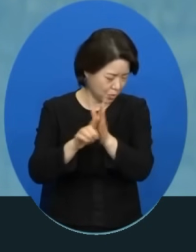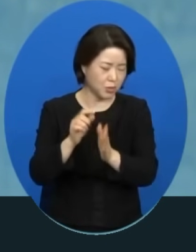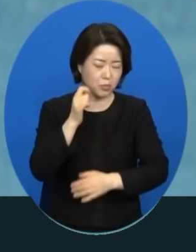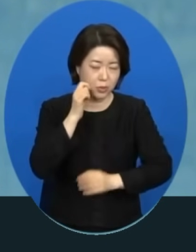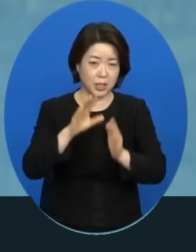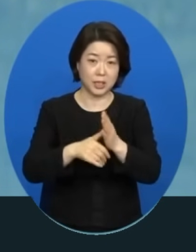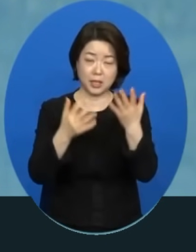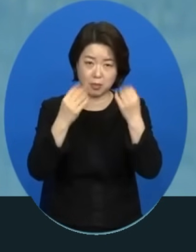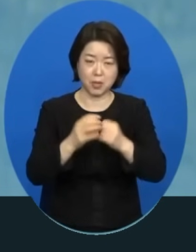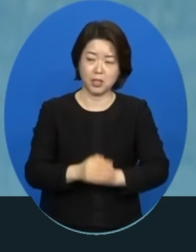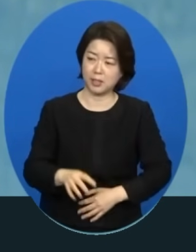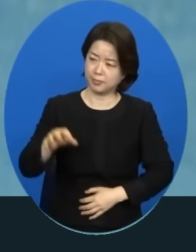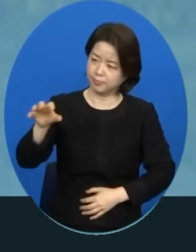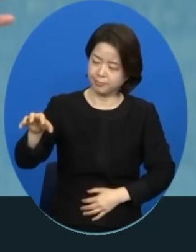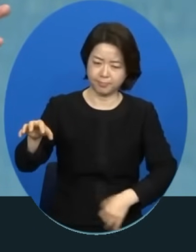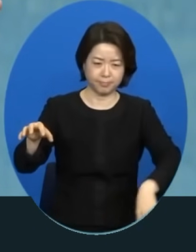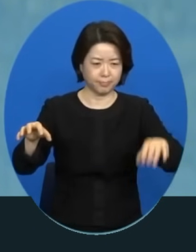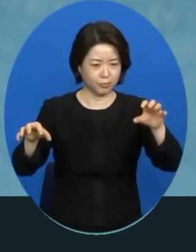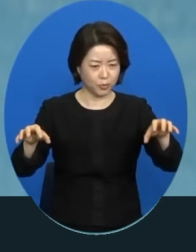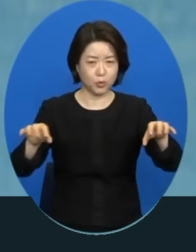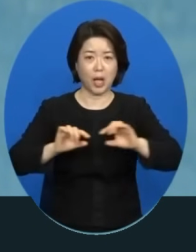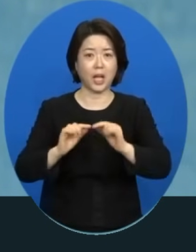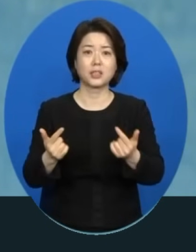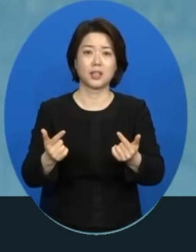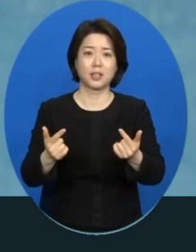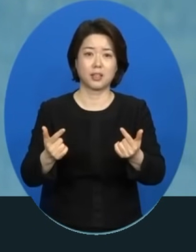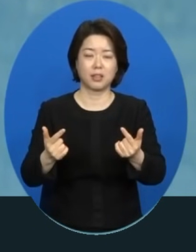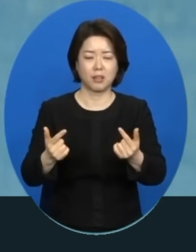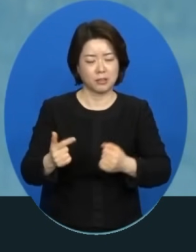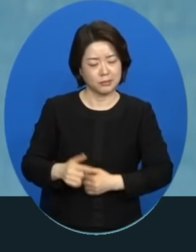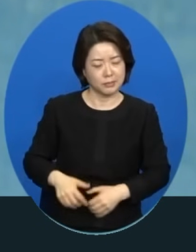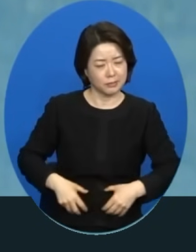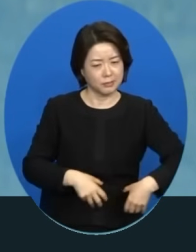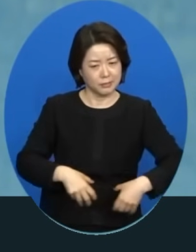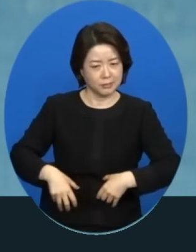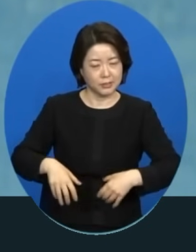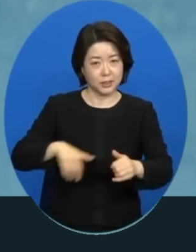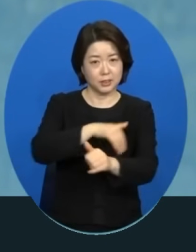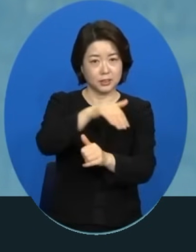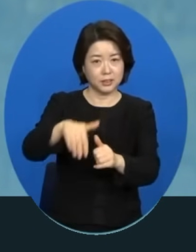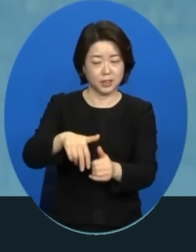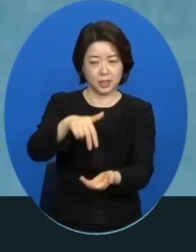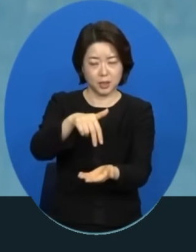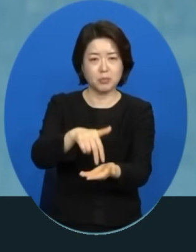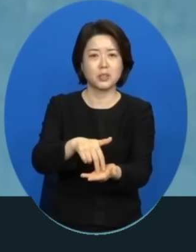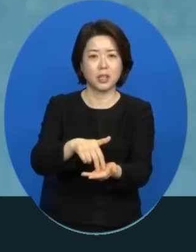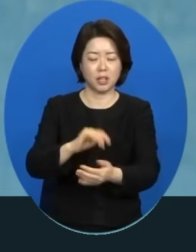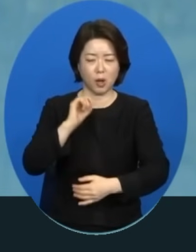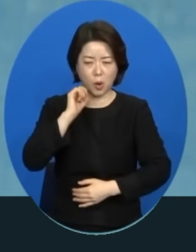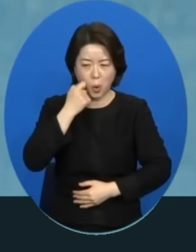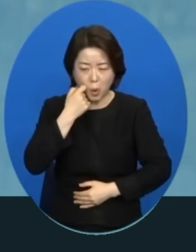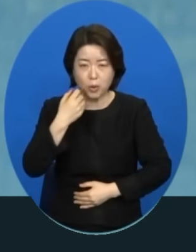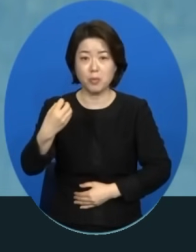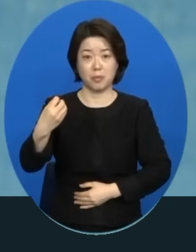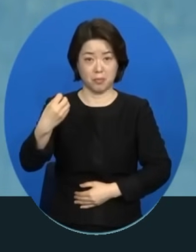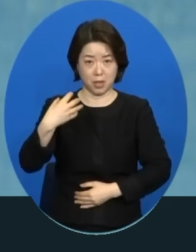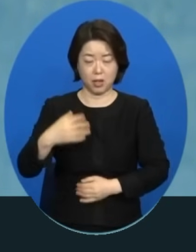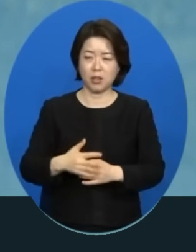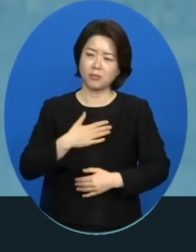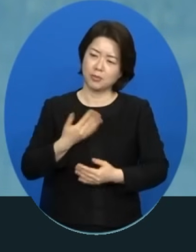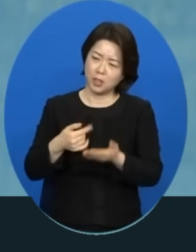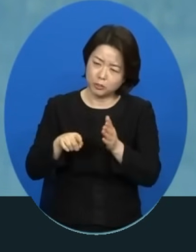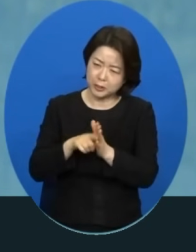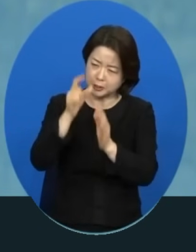양쪽에 이쪽도 아니고 저쪽도 아닌 그런 상황이 있음을 본인을 이렇게 어려움을 얘기하면서 저를 위해서 기도해 달라 뭐